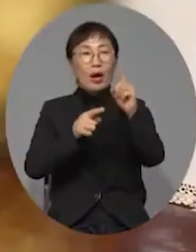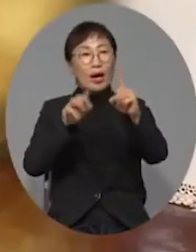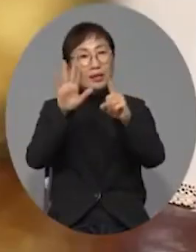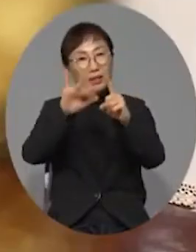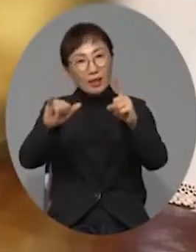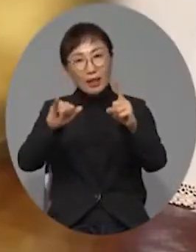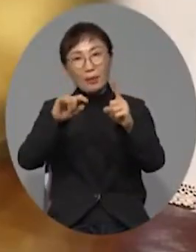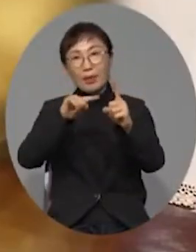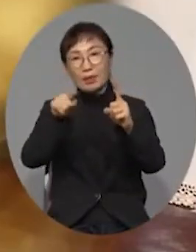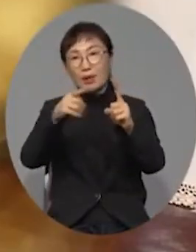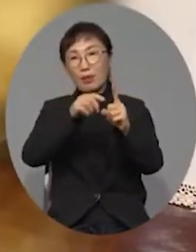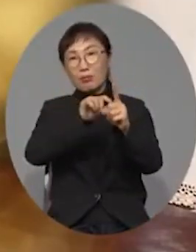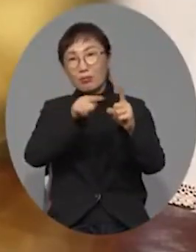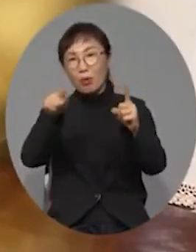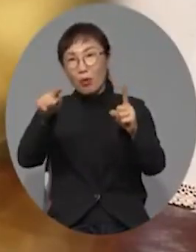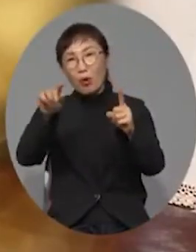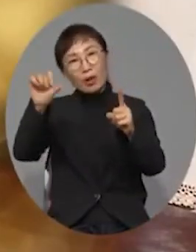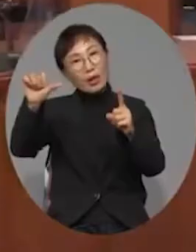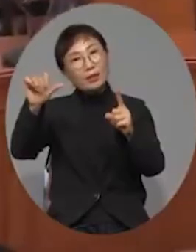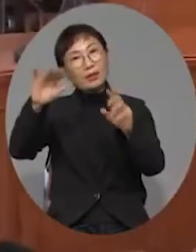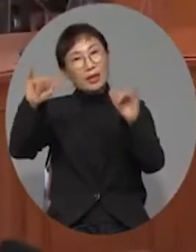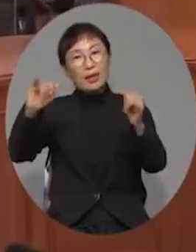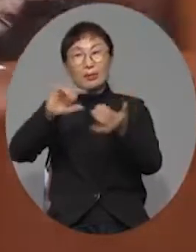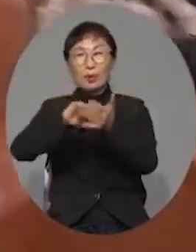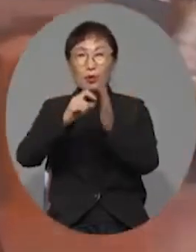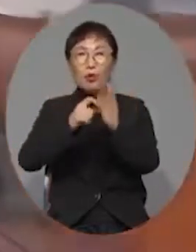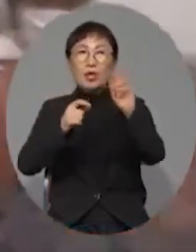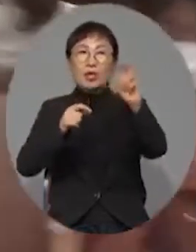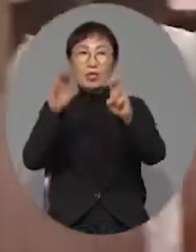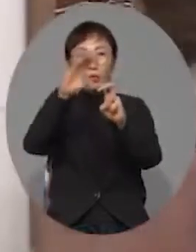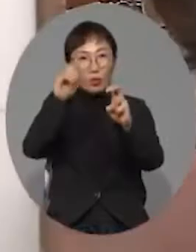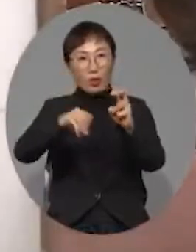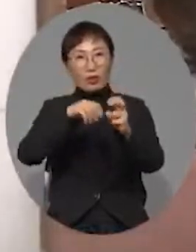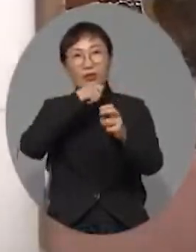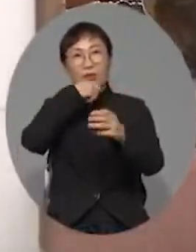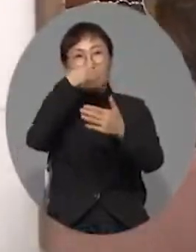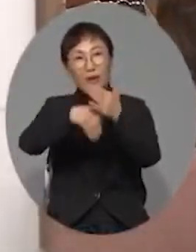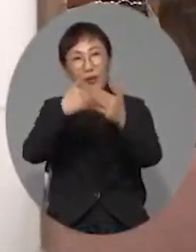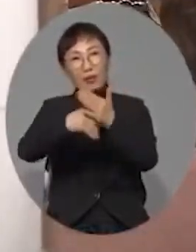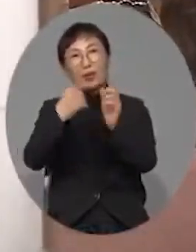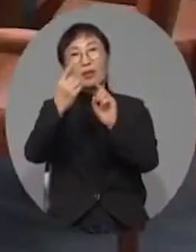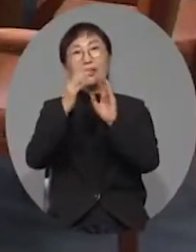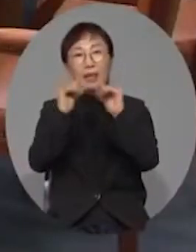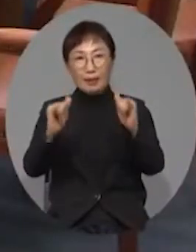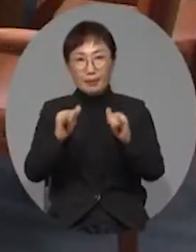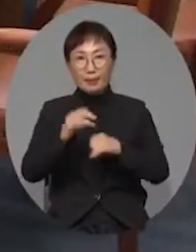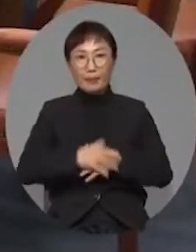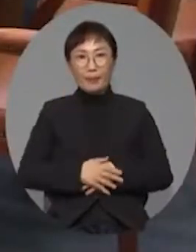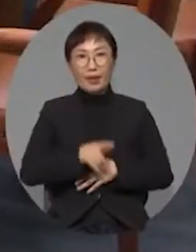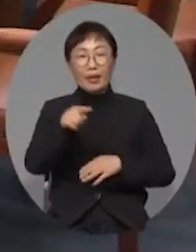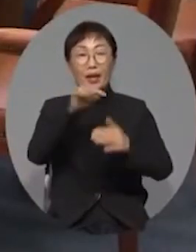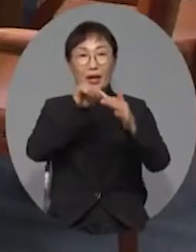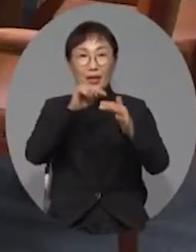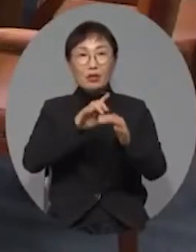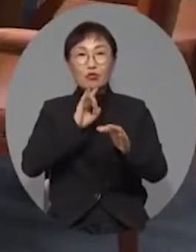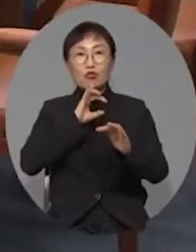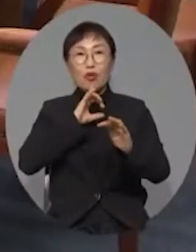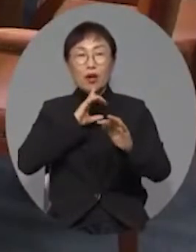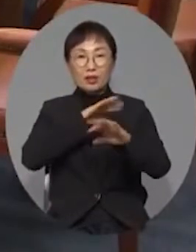1명에서 많게는 5명가량이 20% 감점 대상입니다. 중앙당에서 일괄